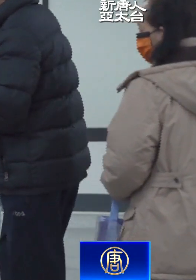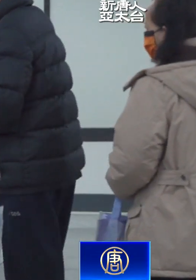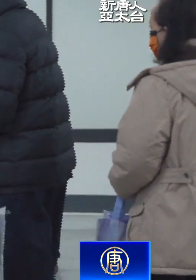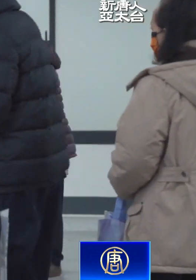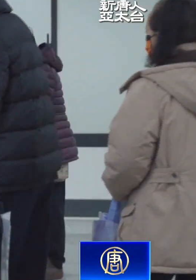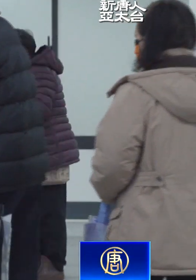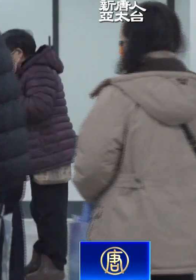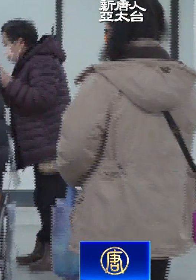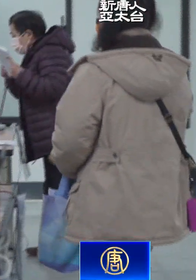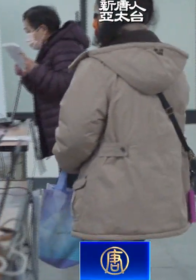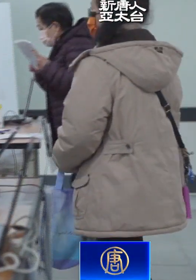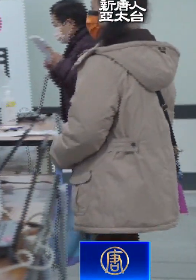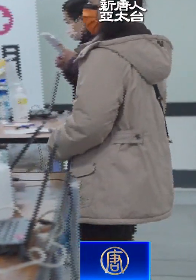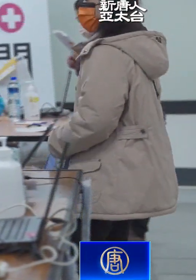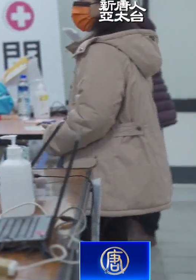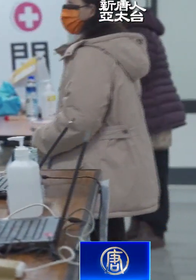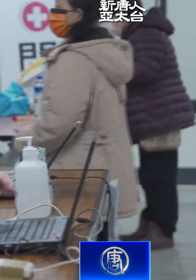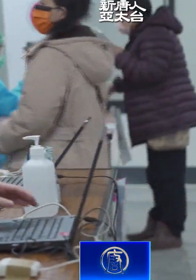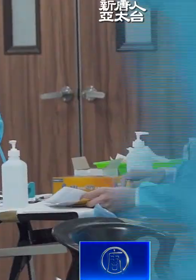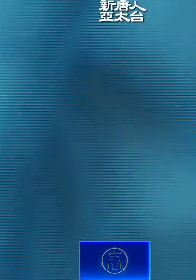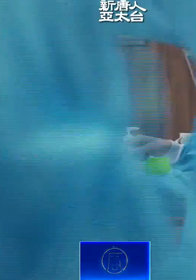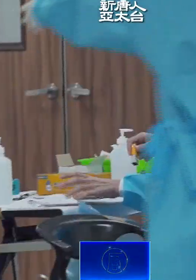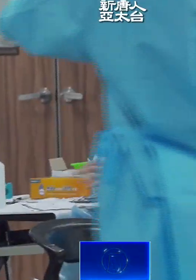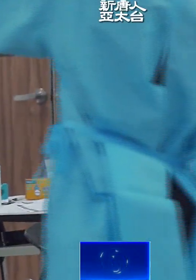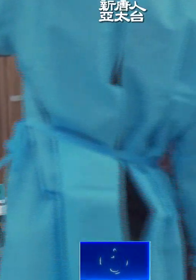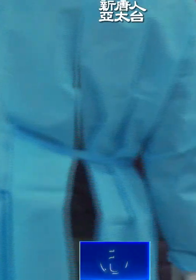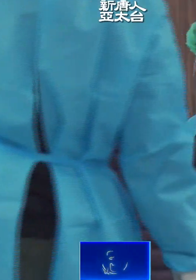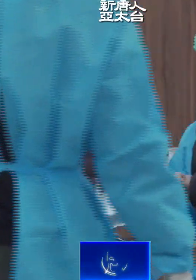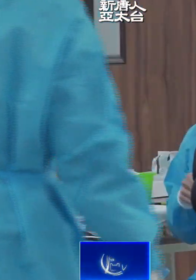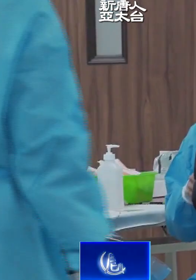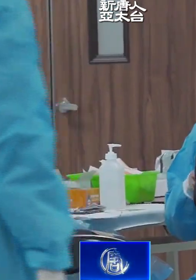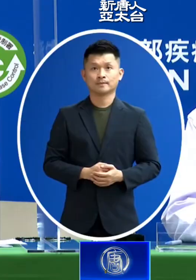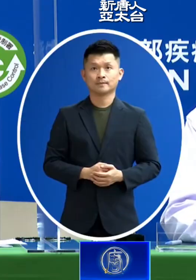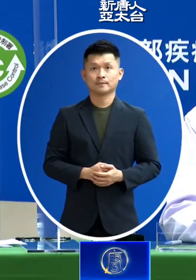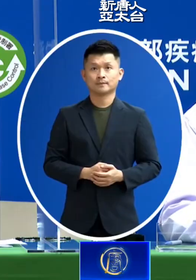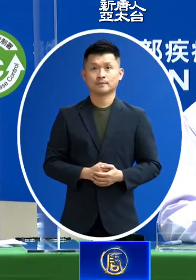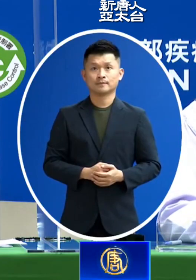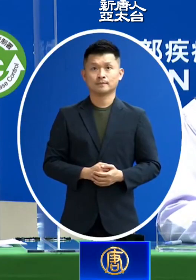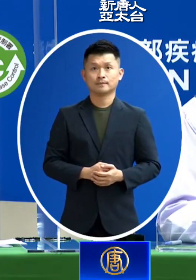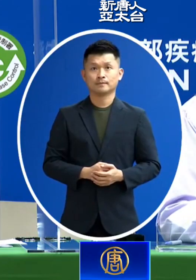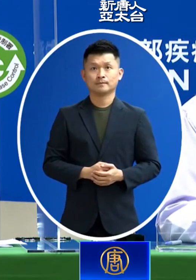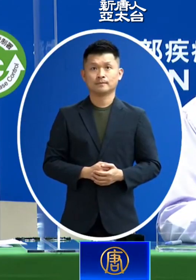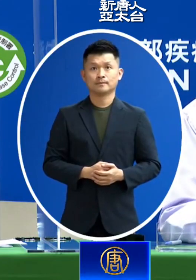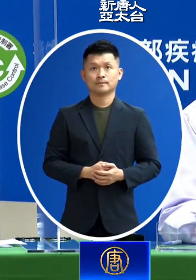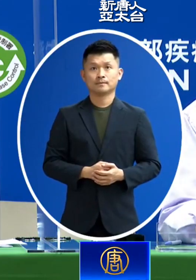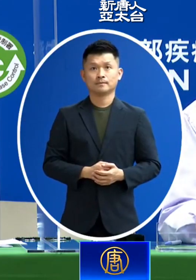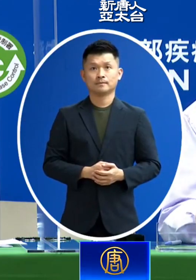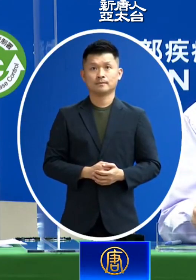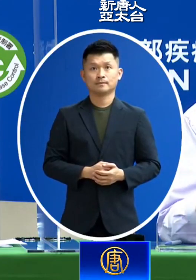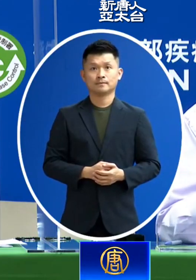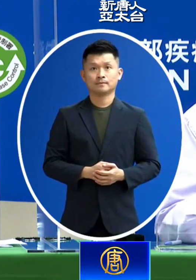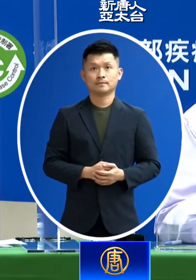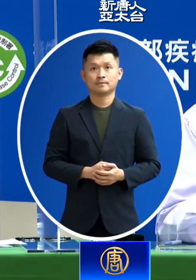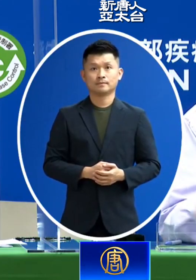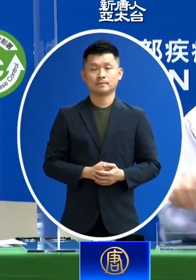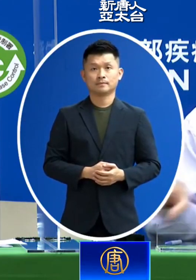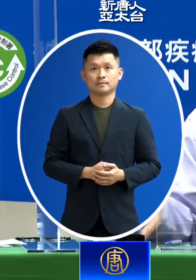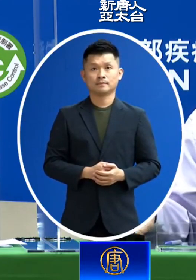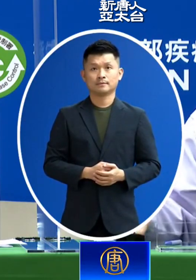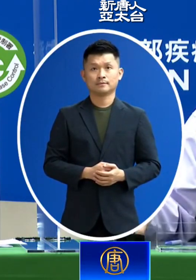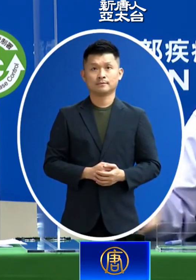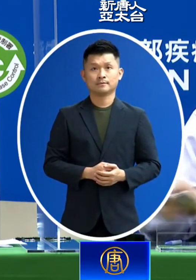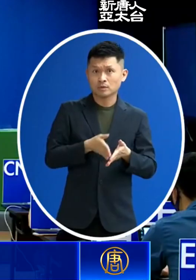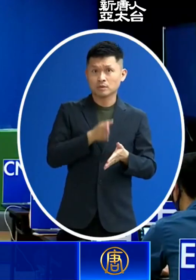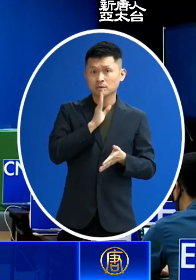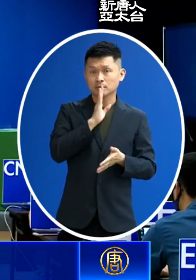与领药效率、持续增购药物及快筛。陈时中在下午的防疫记者会上说明筛检站增设规